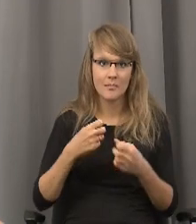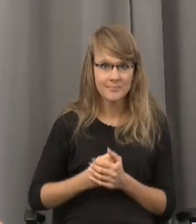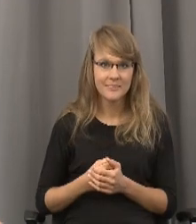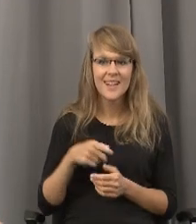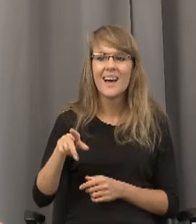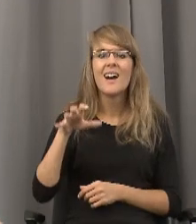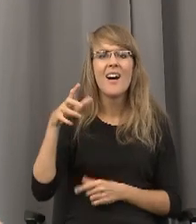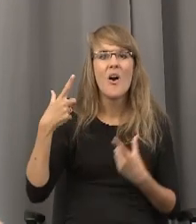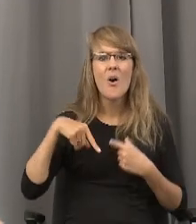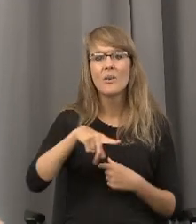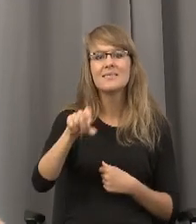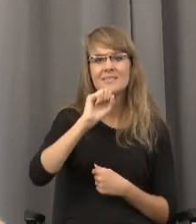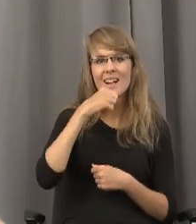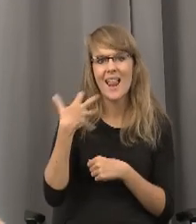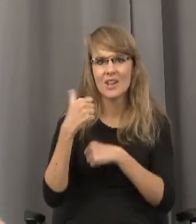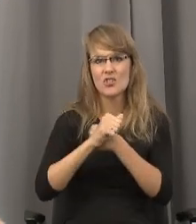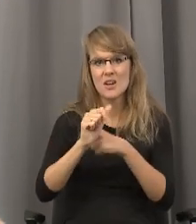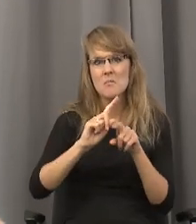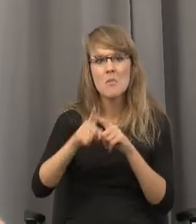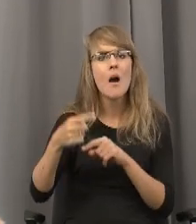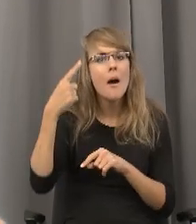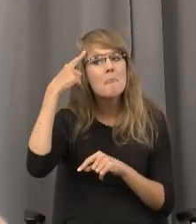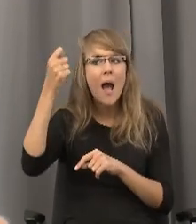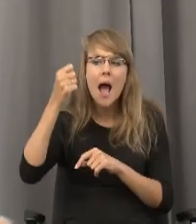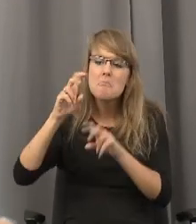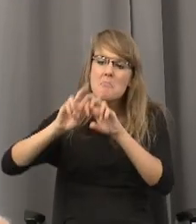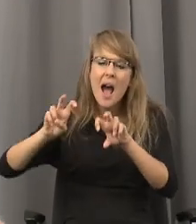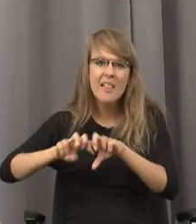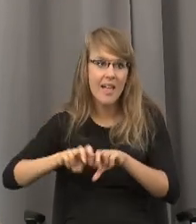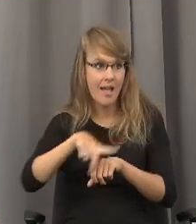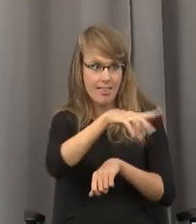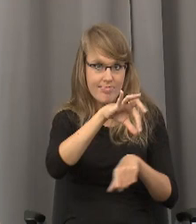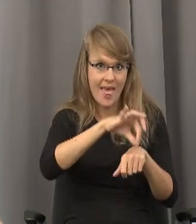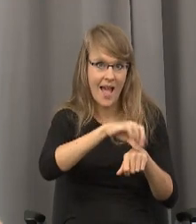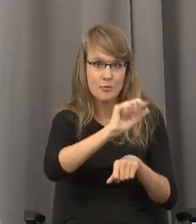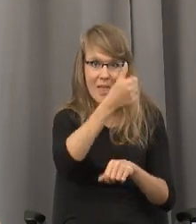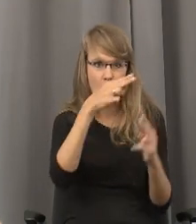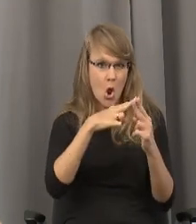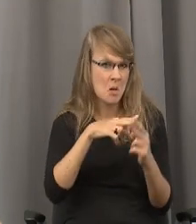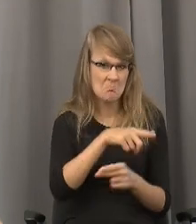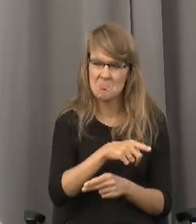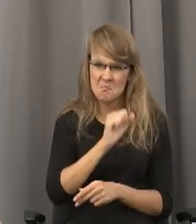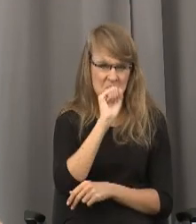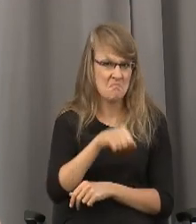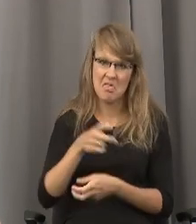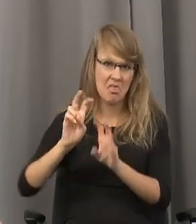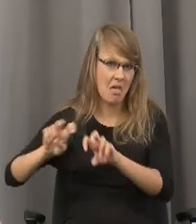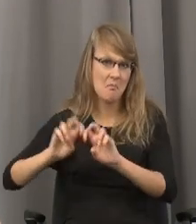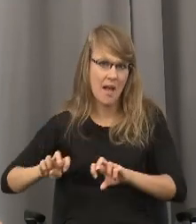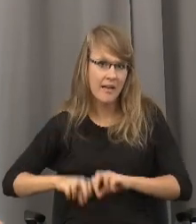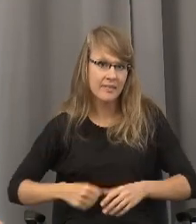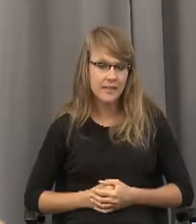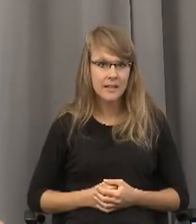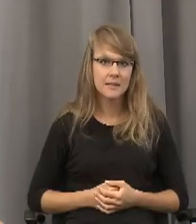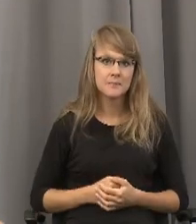w grupie seniorów 60+ praktycznie nie jest wykonywane przez lekarzy pierwszego kontaktu. Ja mówię także w oparciu o inne badania,